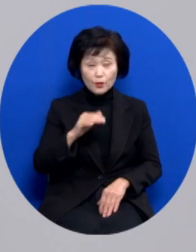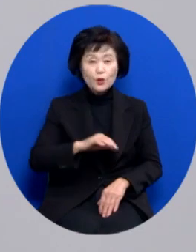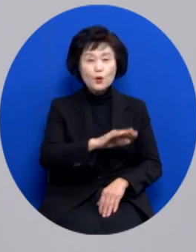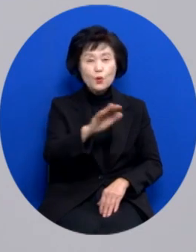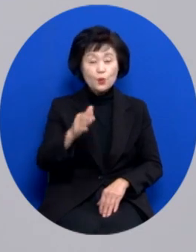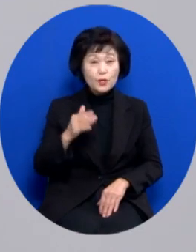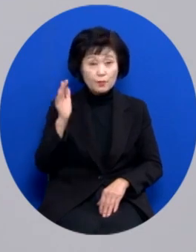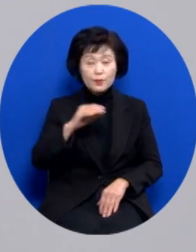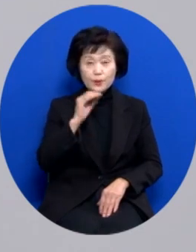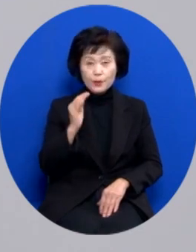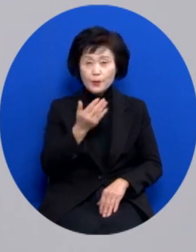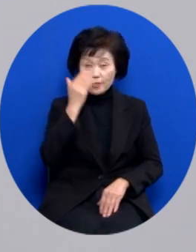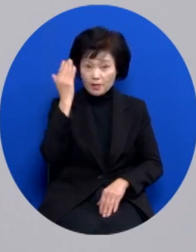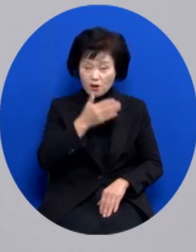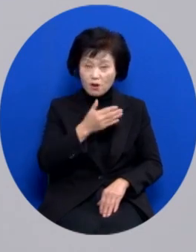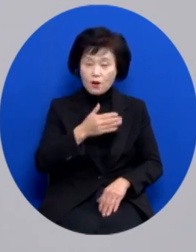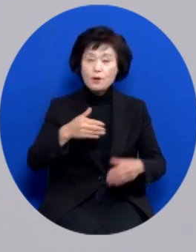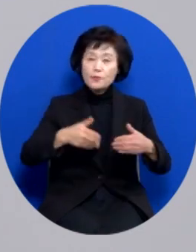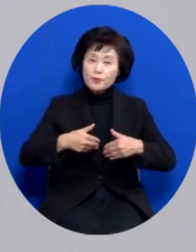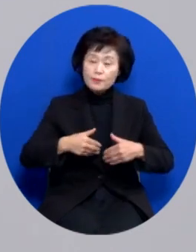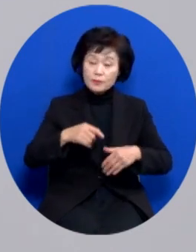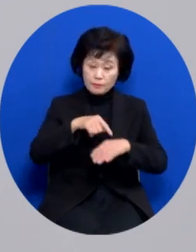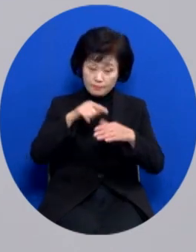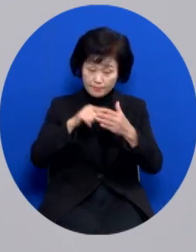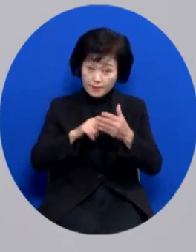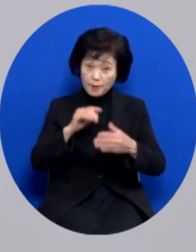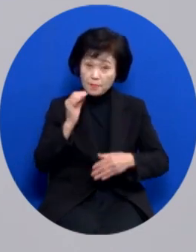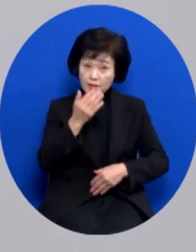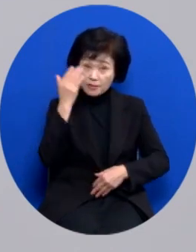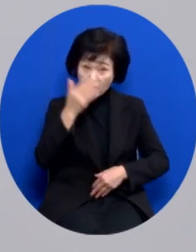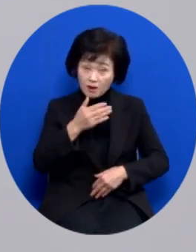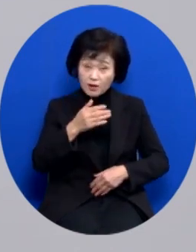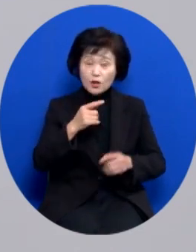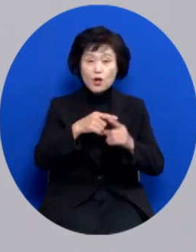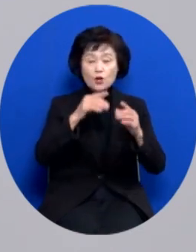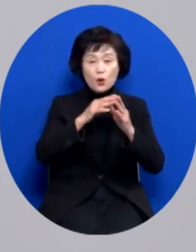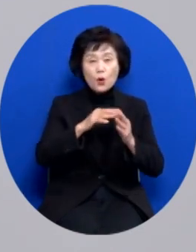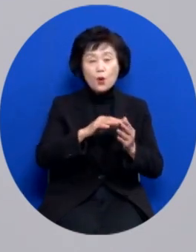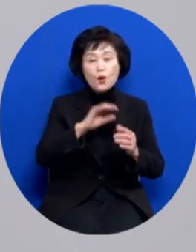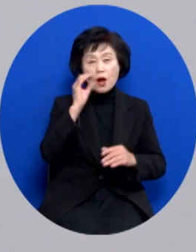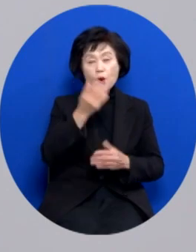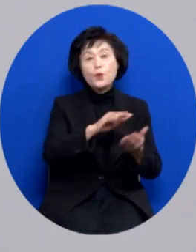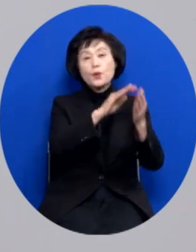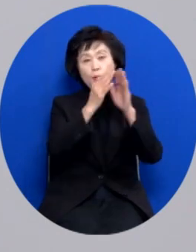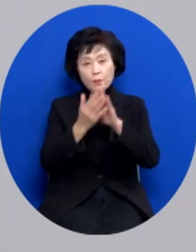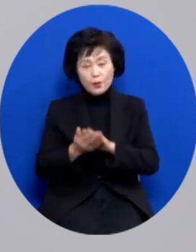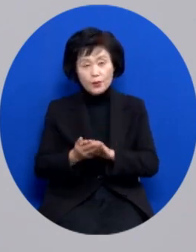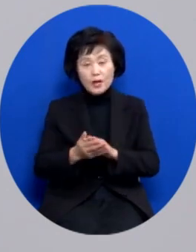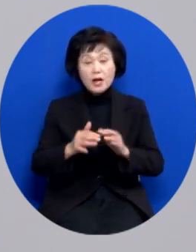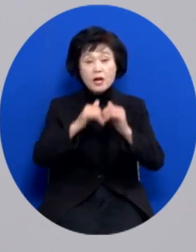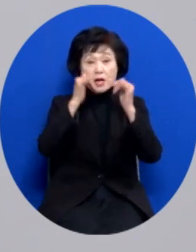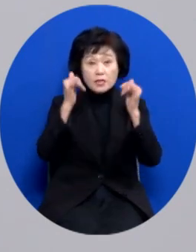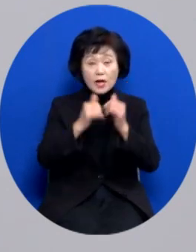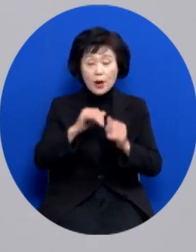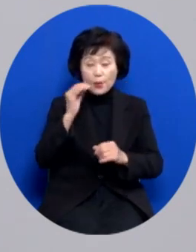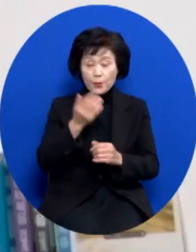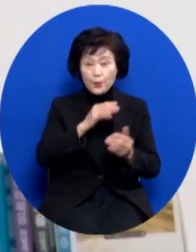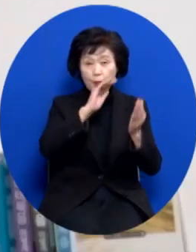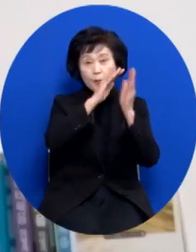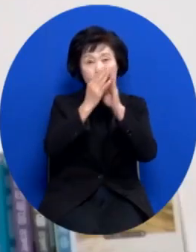합니다. 마음의 성결은 교회의 성화로 그리고 사회적 성결로 나아가야